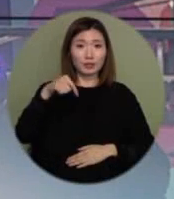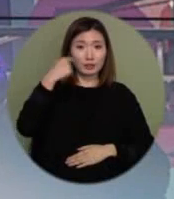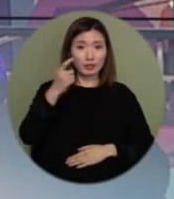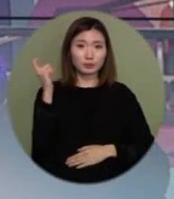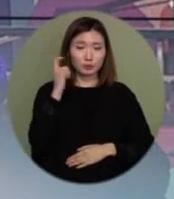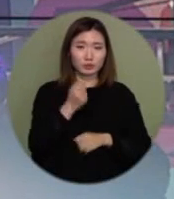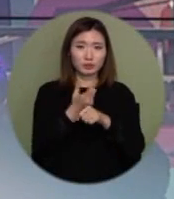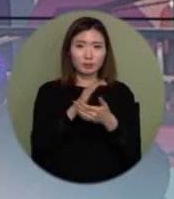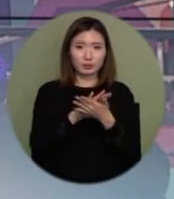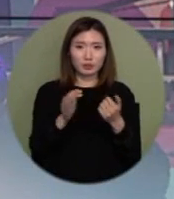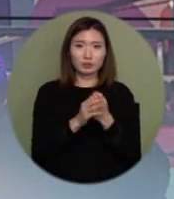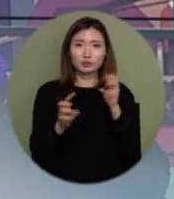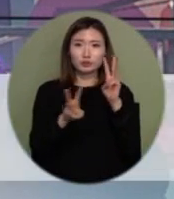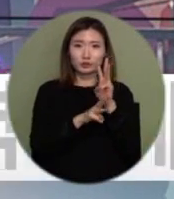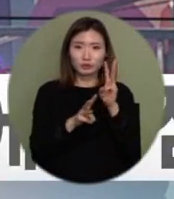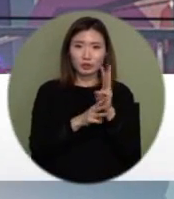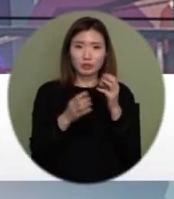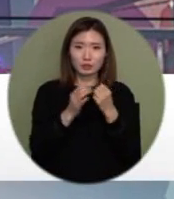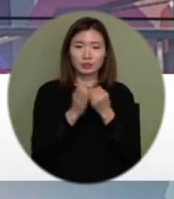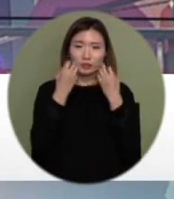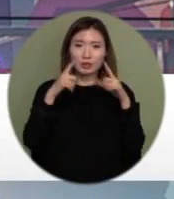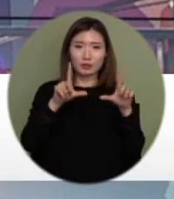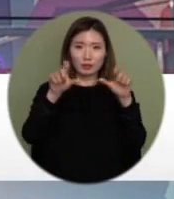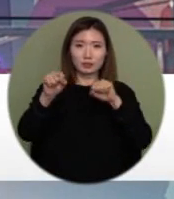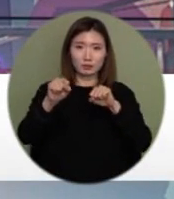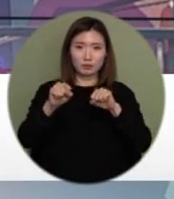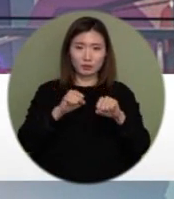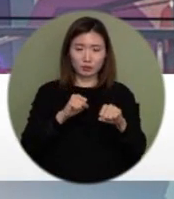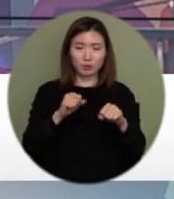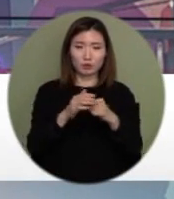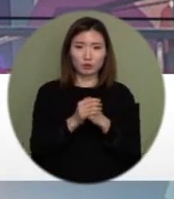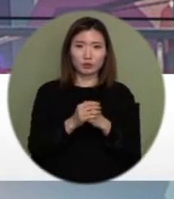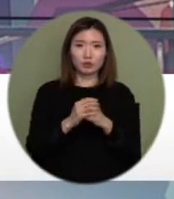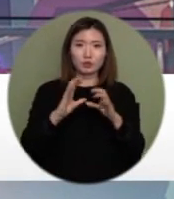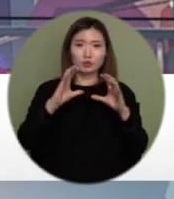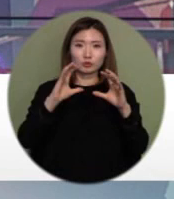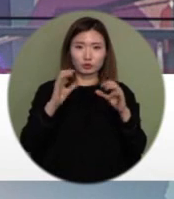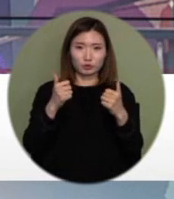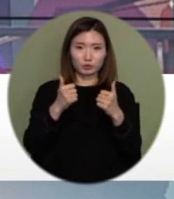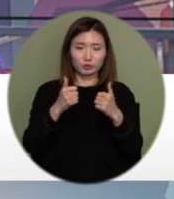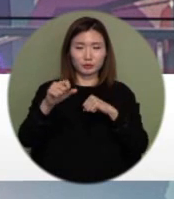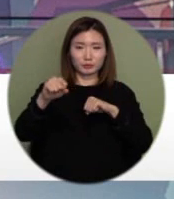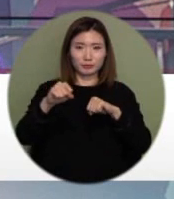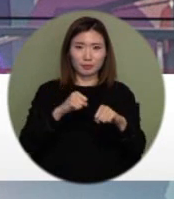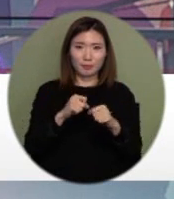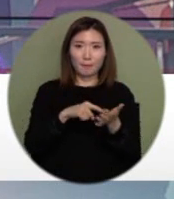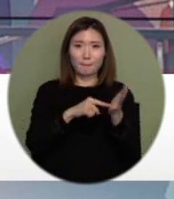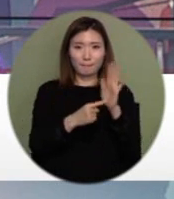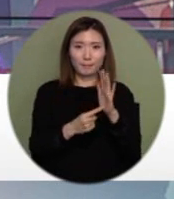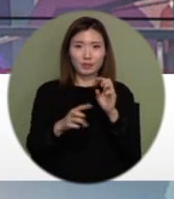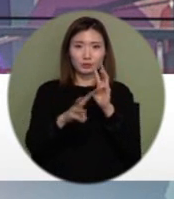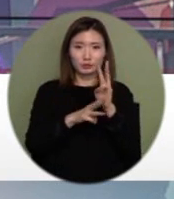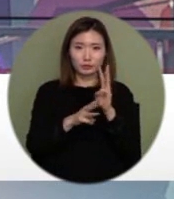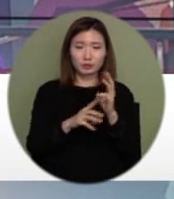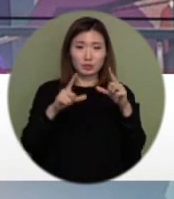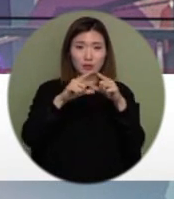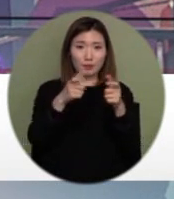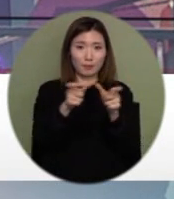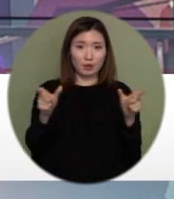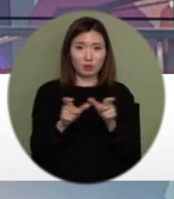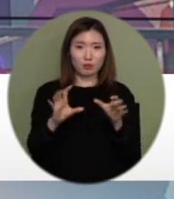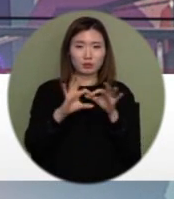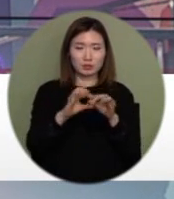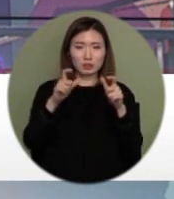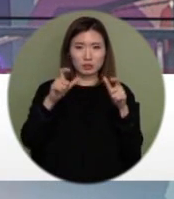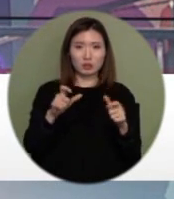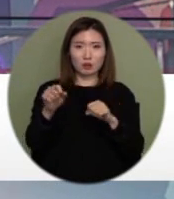다음 소식입니다. 중랑구가 신년 인사회를 통해 올해 구정 운영 방향을 제시했습니다. 중랑경제 삼각벨트를 통해